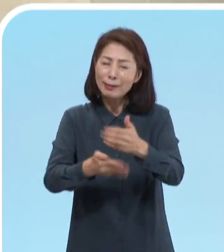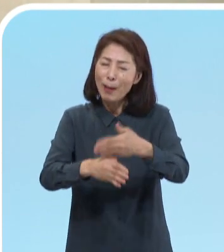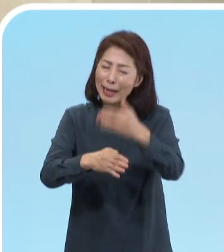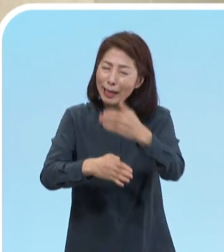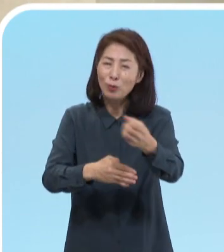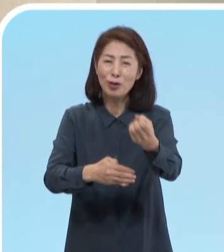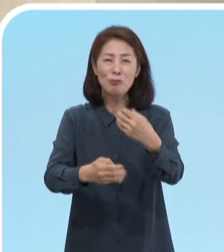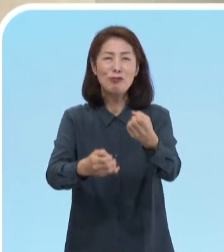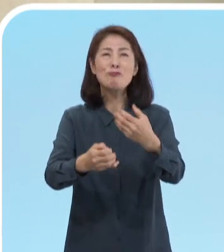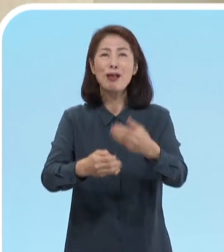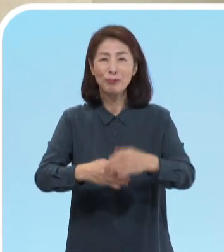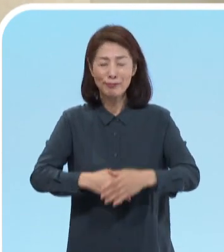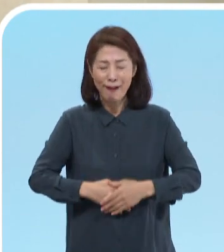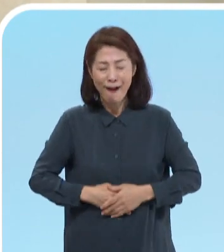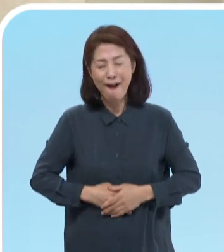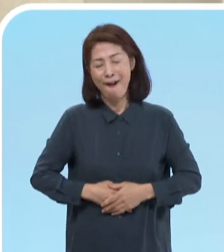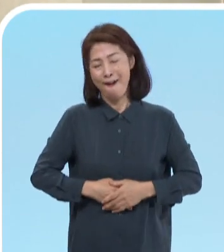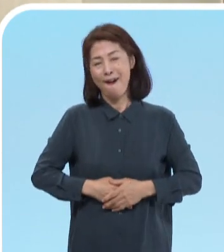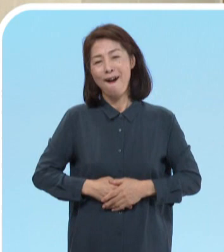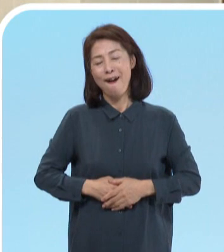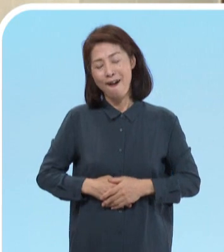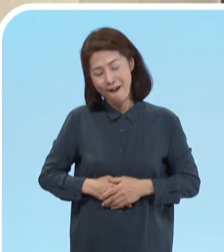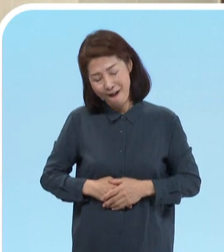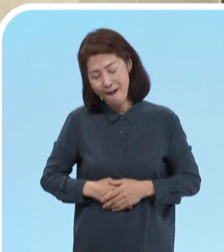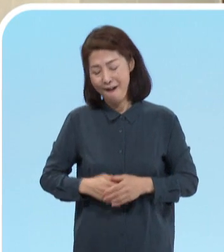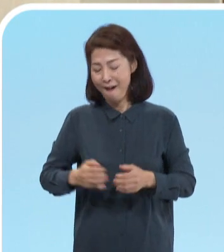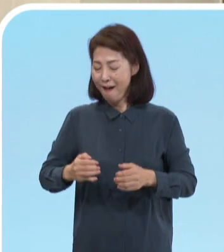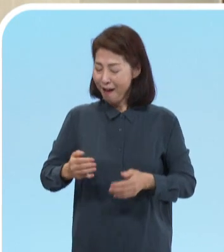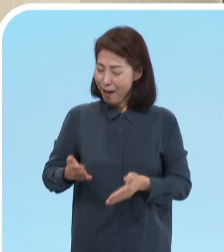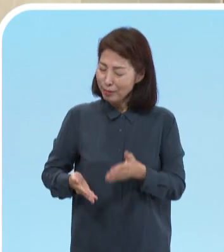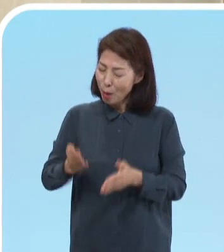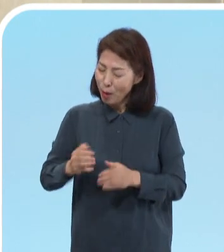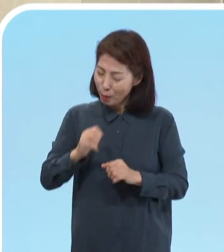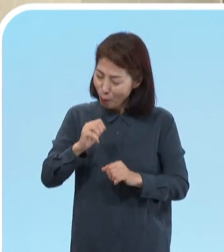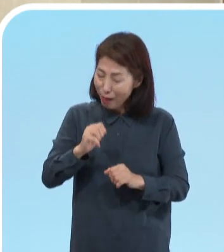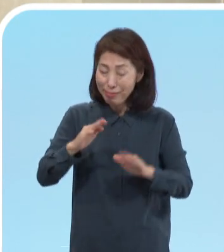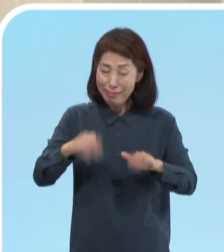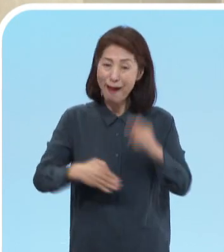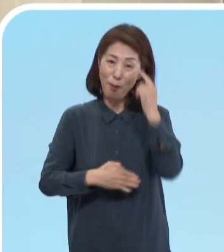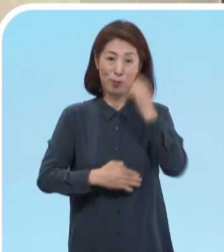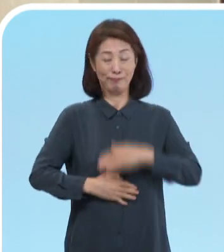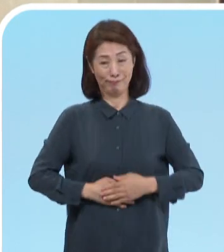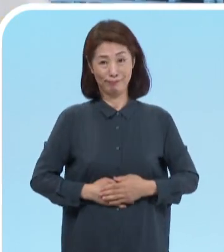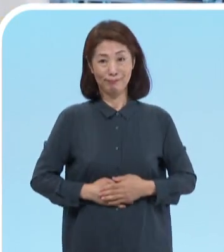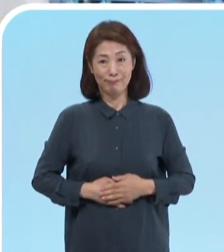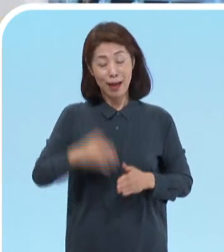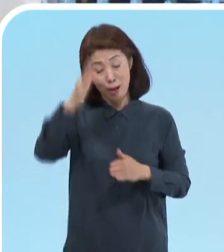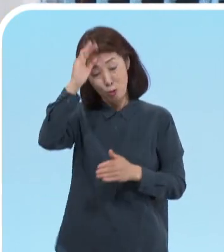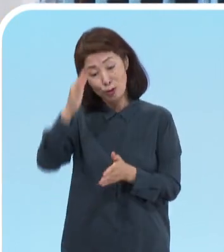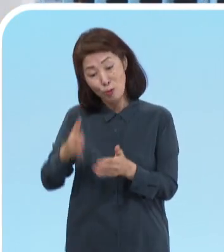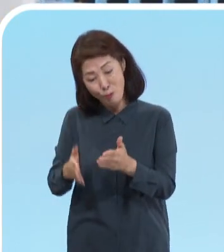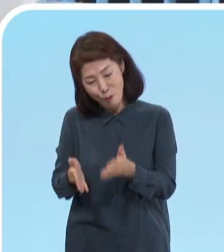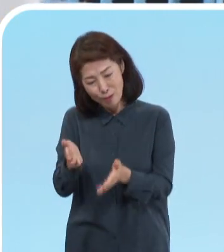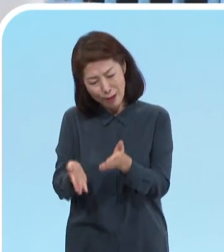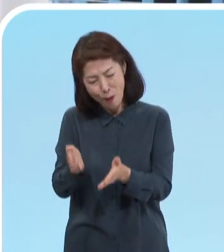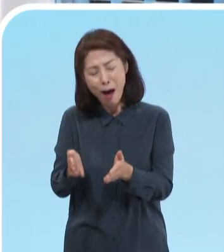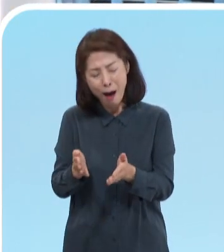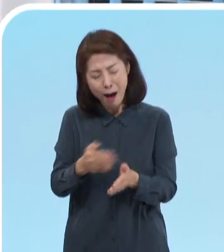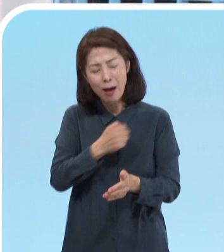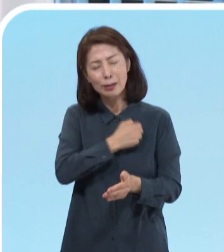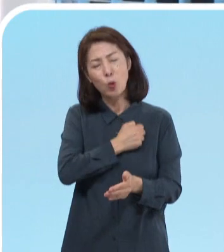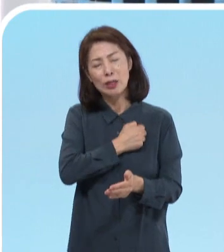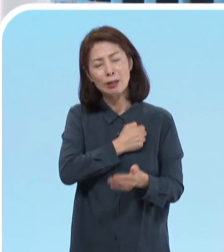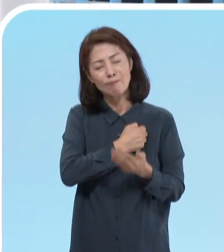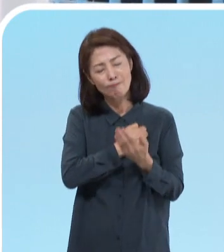きますので、はい、とてもそういうところにやりがいを感じております。 命を大切にす